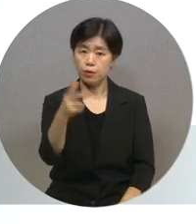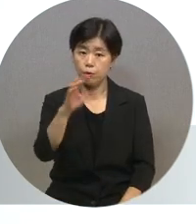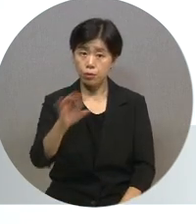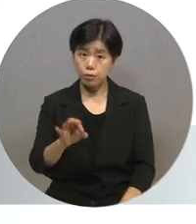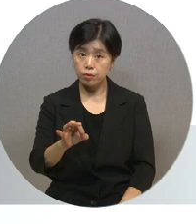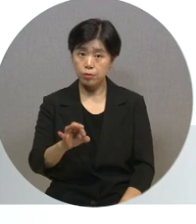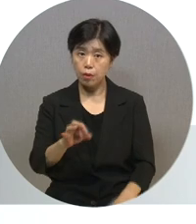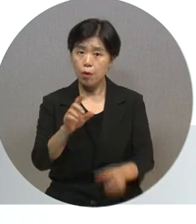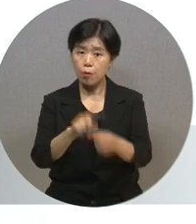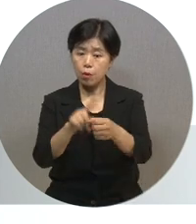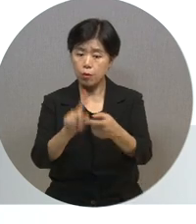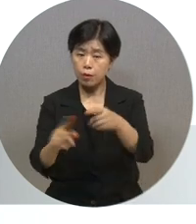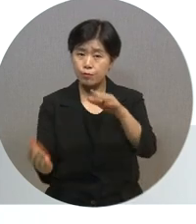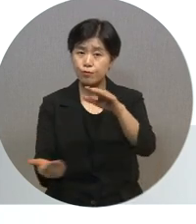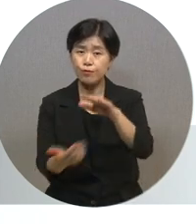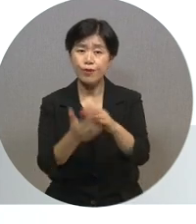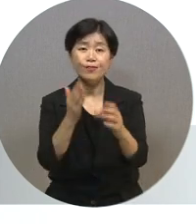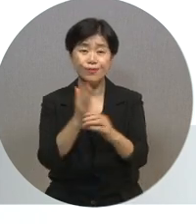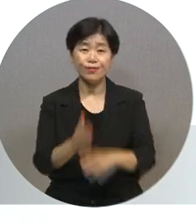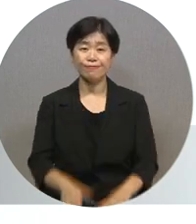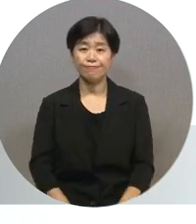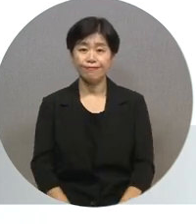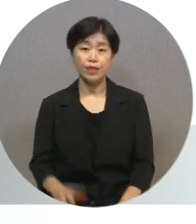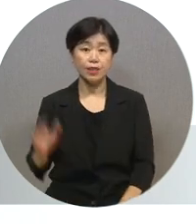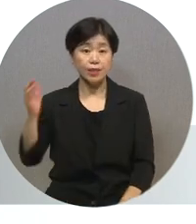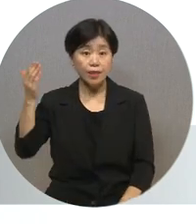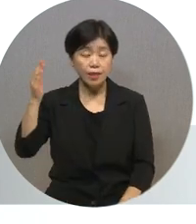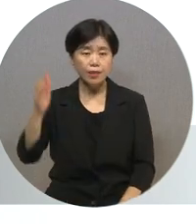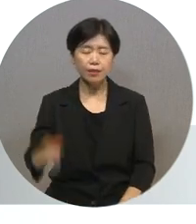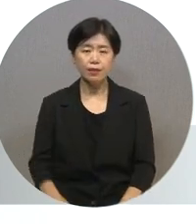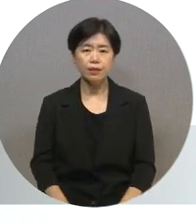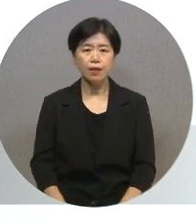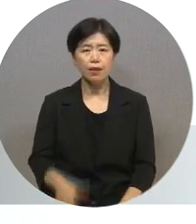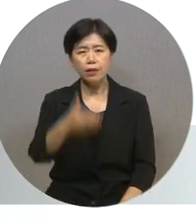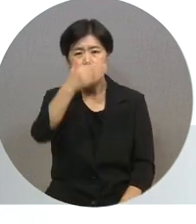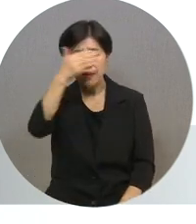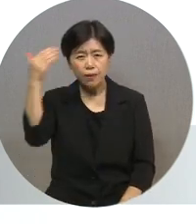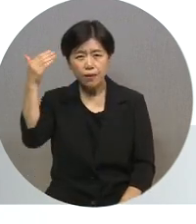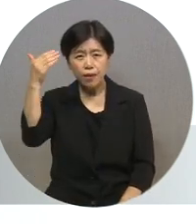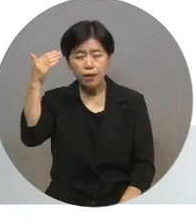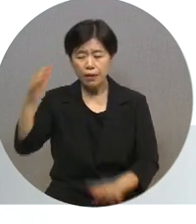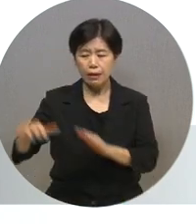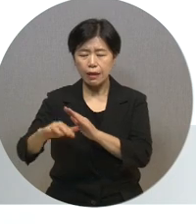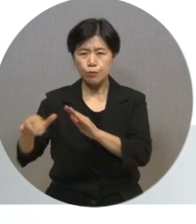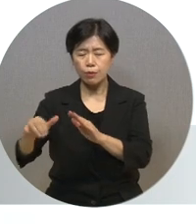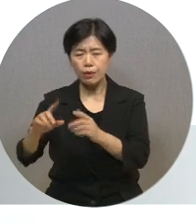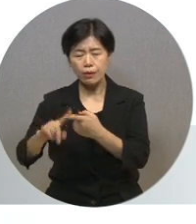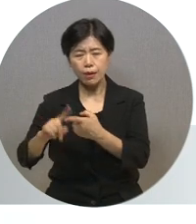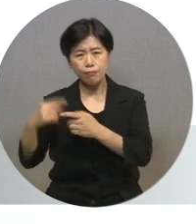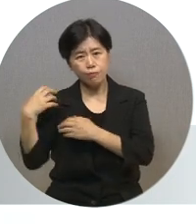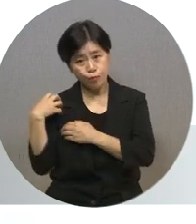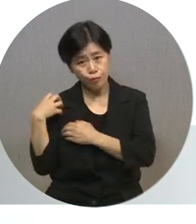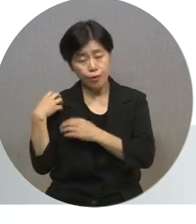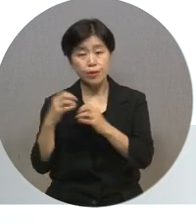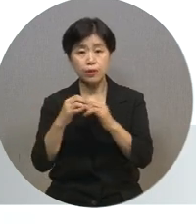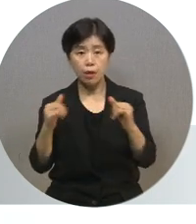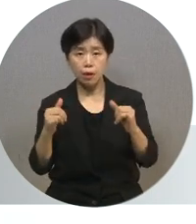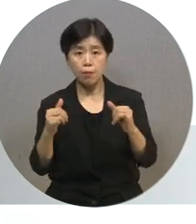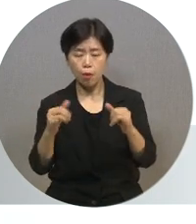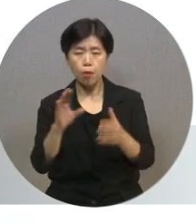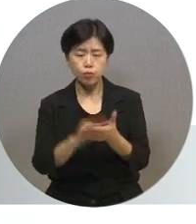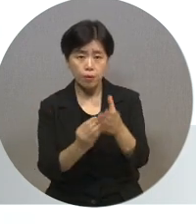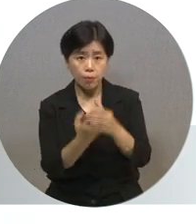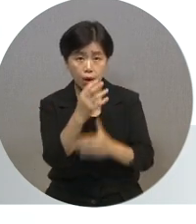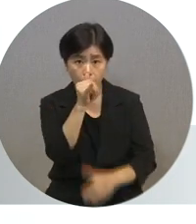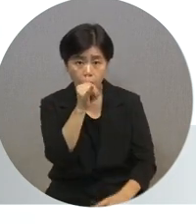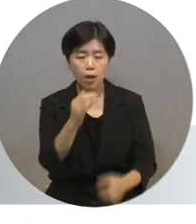있습니다. 최근 이제 영케어러 이슈가 확대되면서 저희도 다양하게 참여를 하며 관련